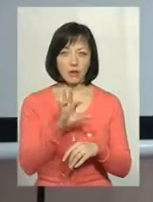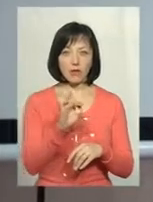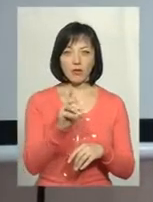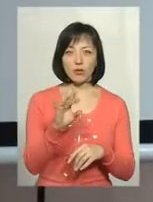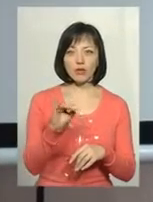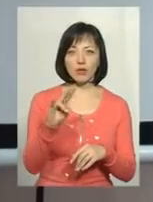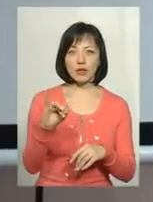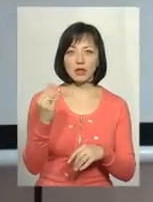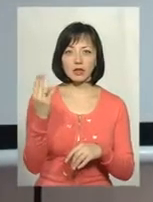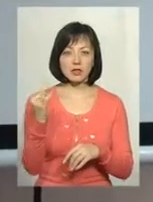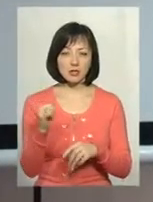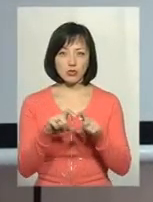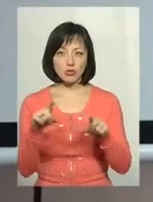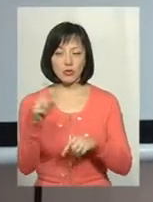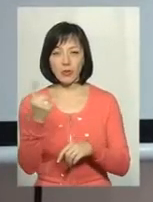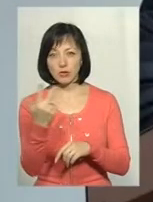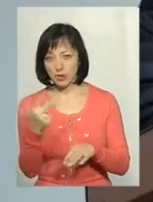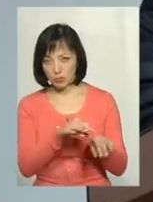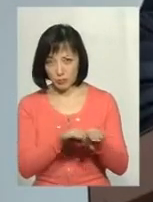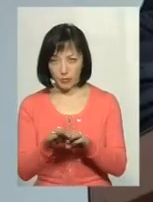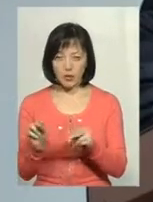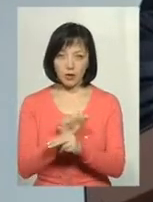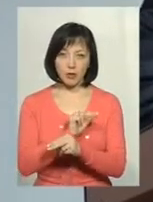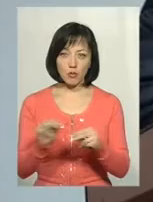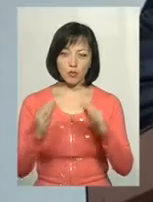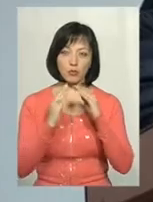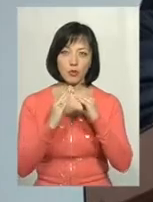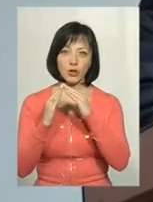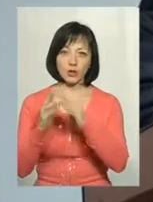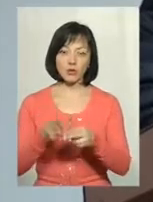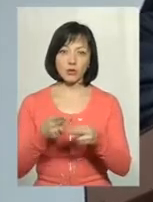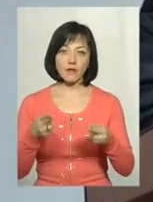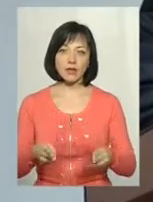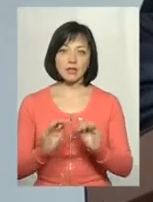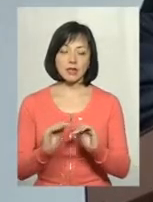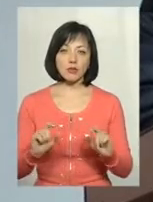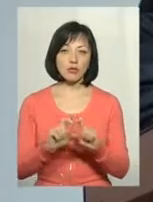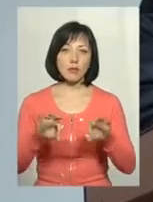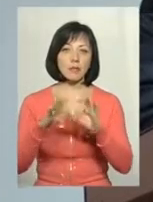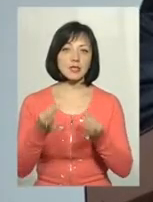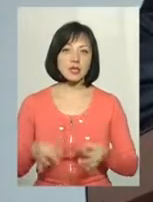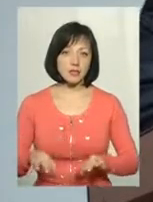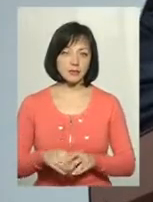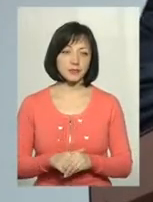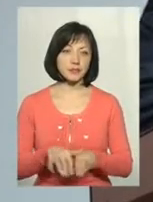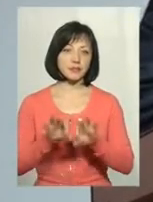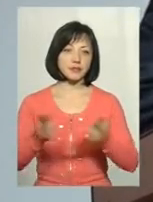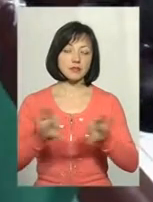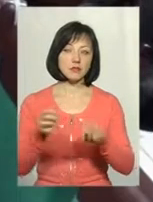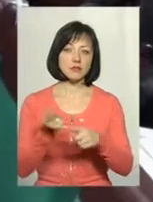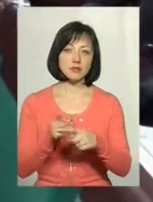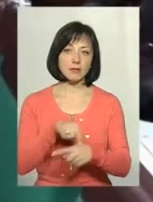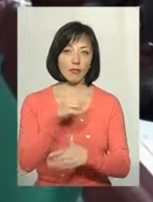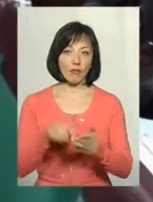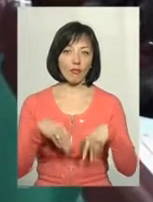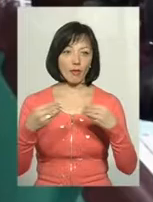загальноосвітньої школи 1-3 ступенів, а також ремонту покрівлі Донеєвецької дитячої школи мистецтв. Роз'яснення з цих питань надав